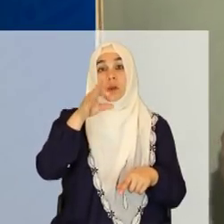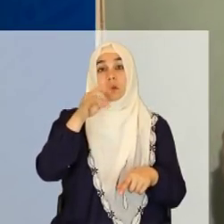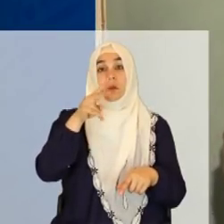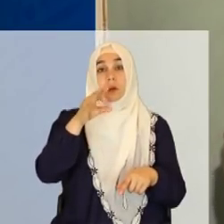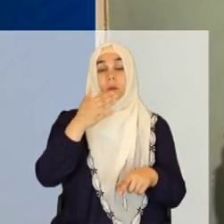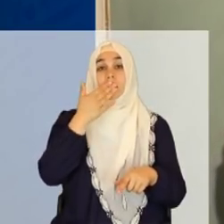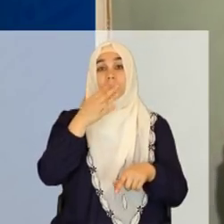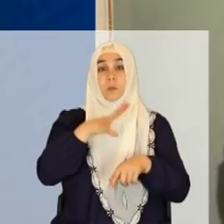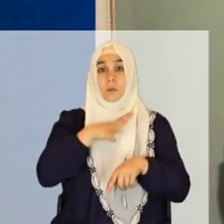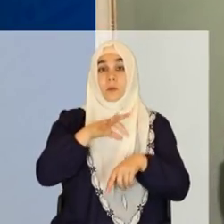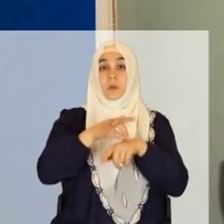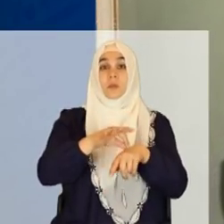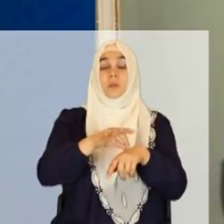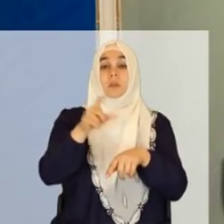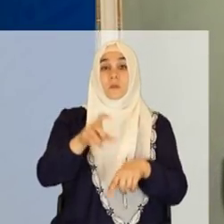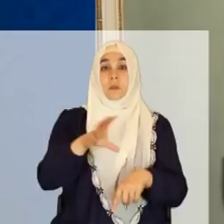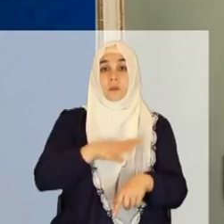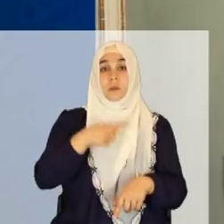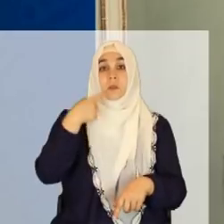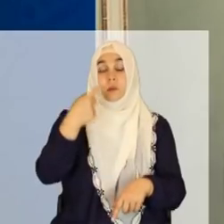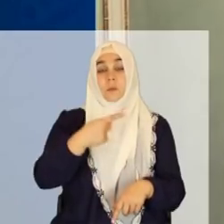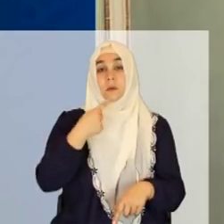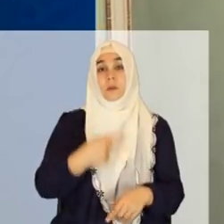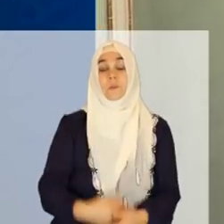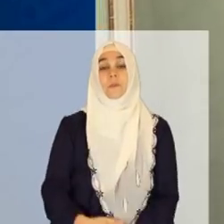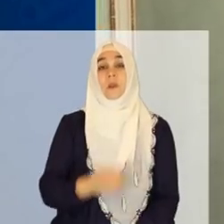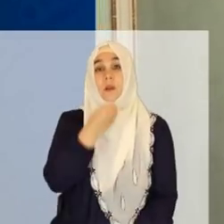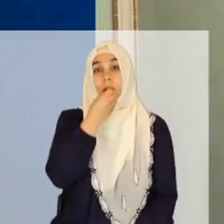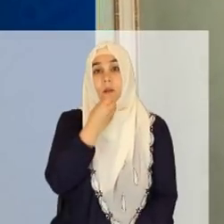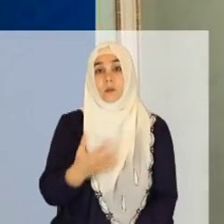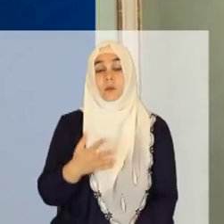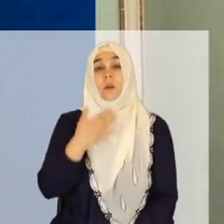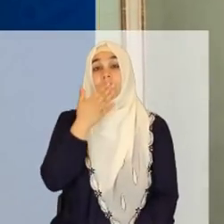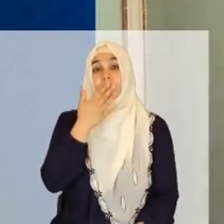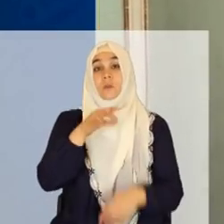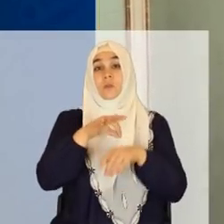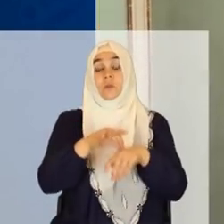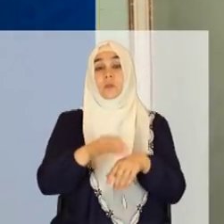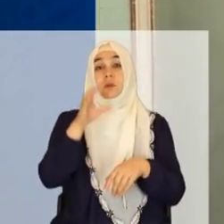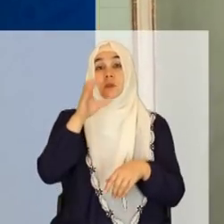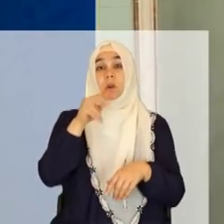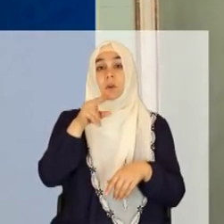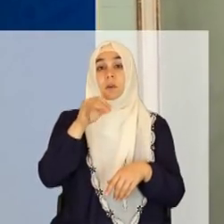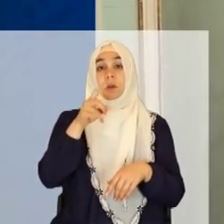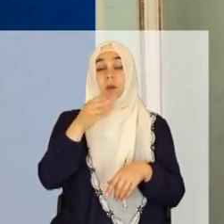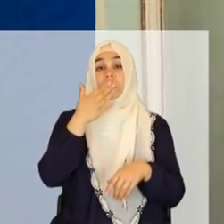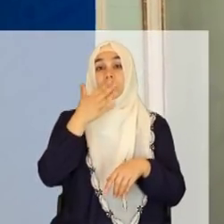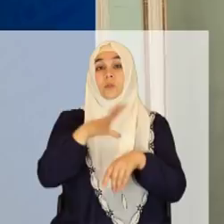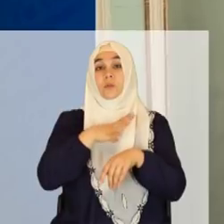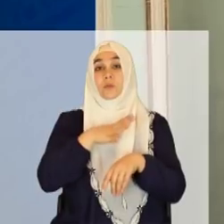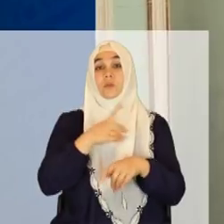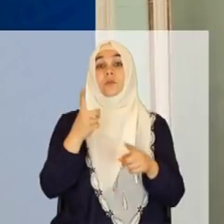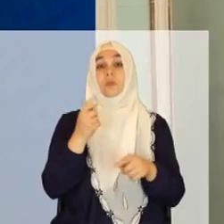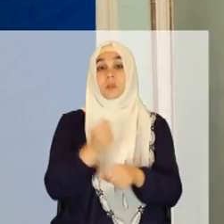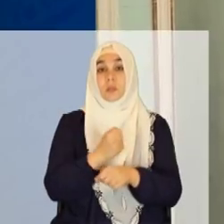deydi. Ahli solihlarning ro'zasi hisoblanadi. Xo'p. Ro'za ahli solihlarning ro'zasi bo'lishi